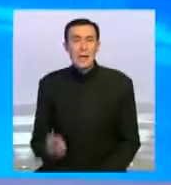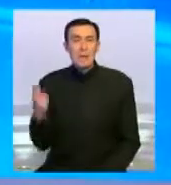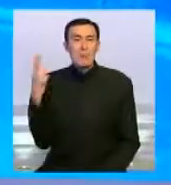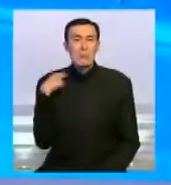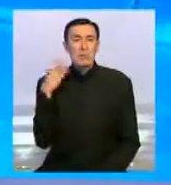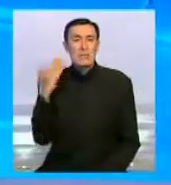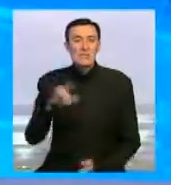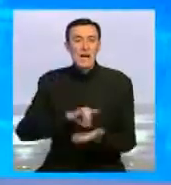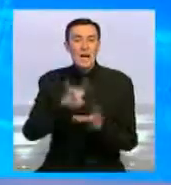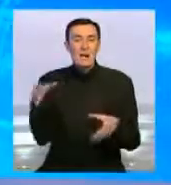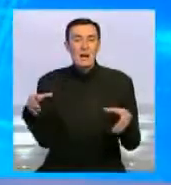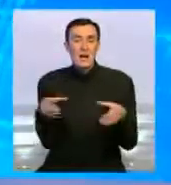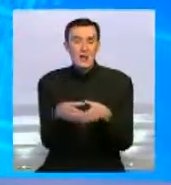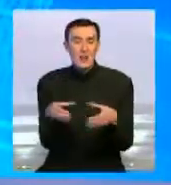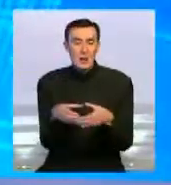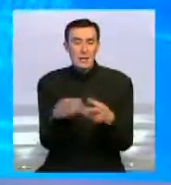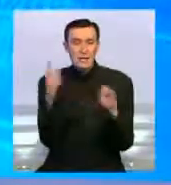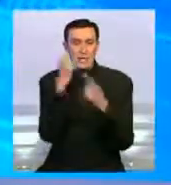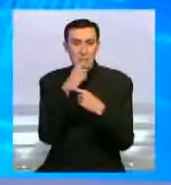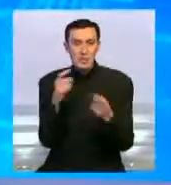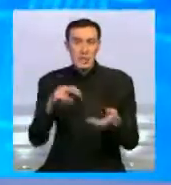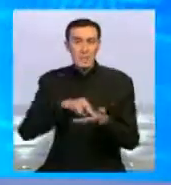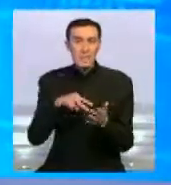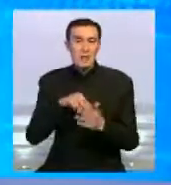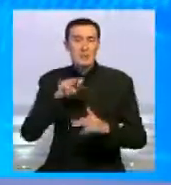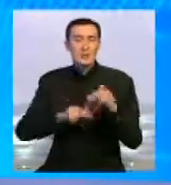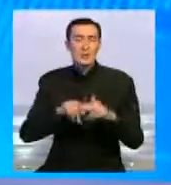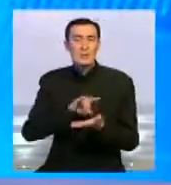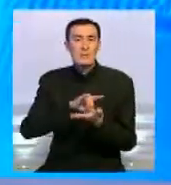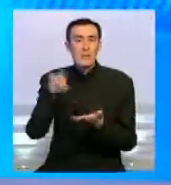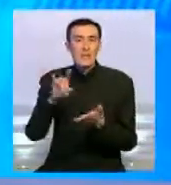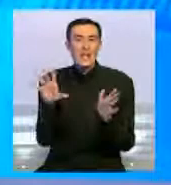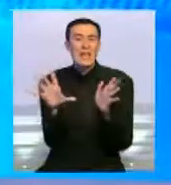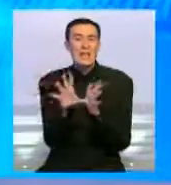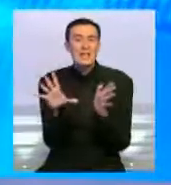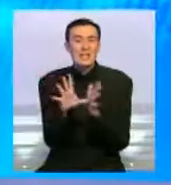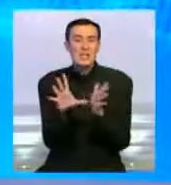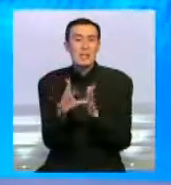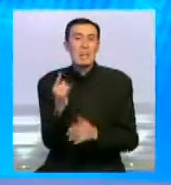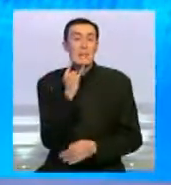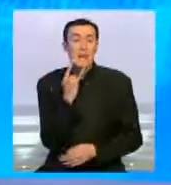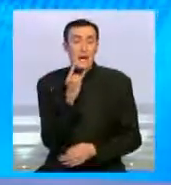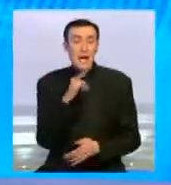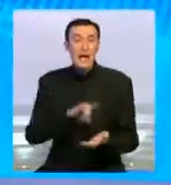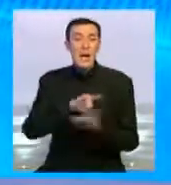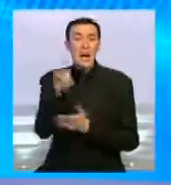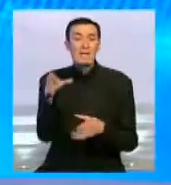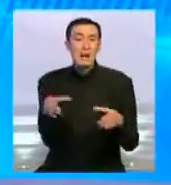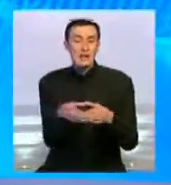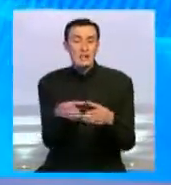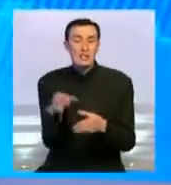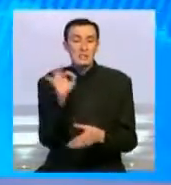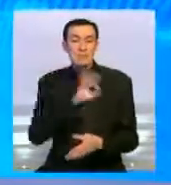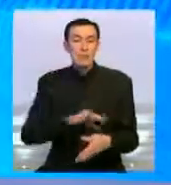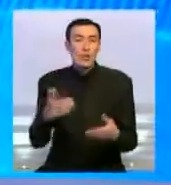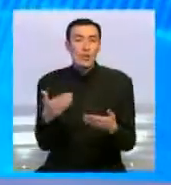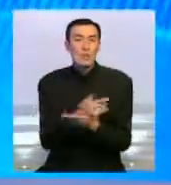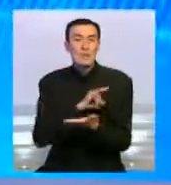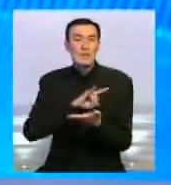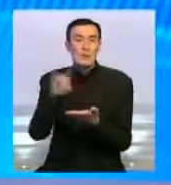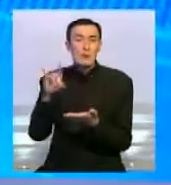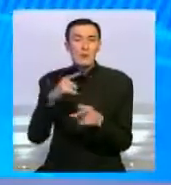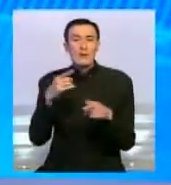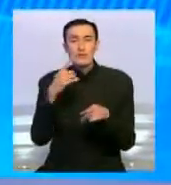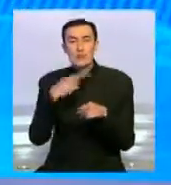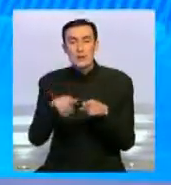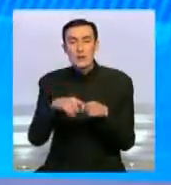Британский лоукостер EasyJet сообщил о намерении построить самолет на электрических батареях. Авиакомпания планирует использовать новый самолет уже в